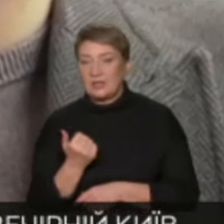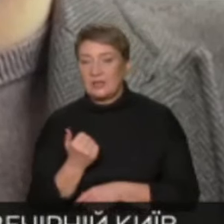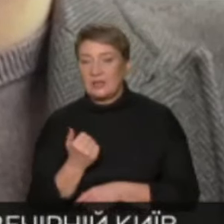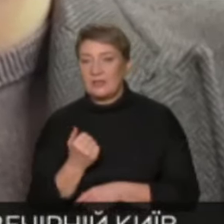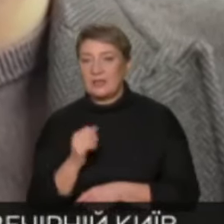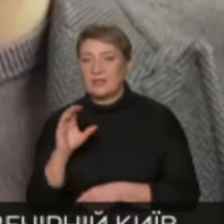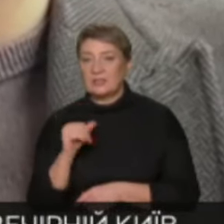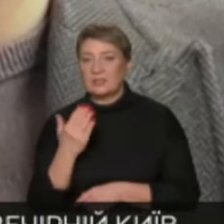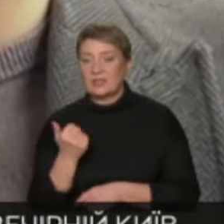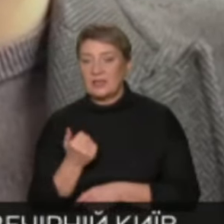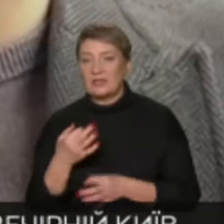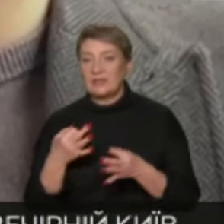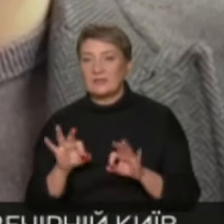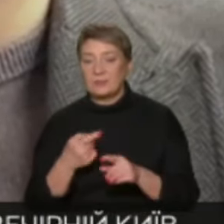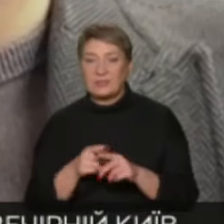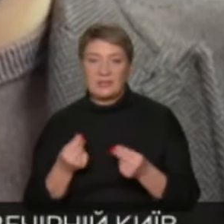эти деньги.